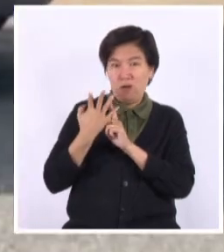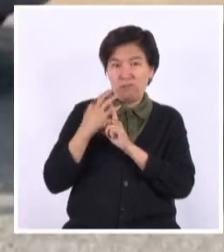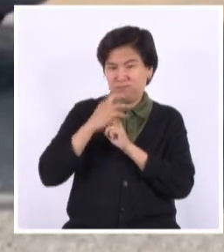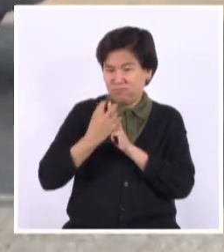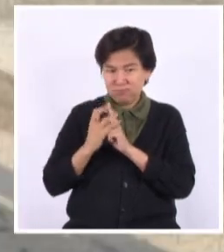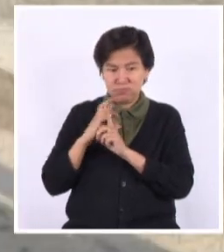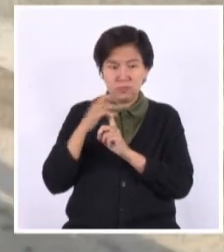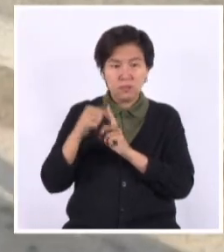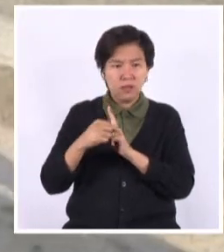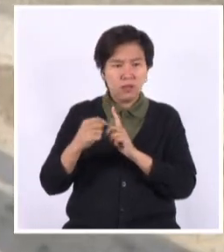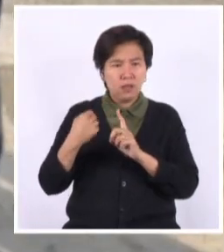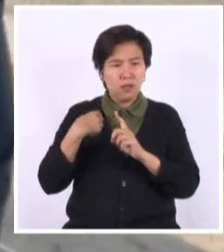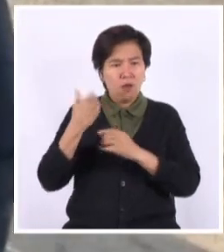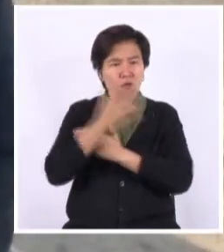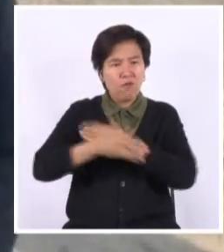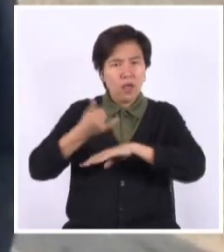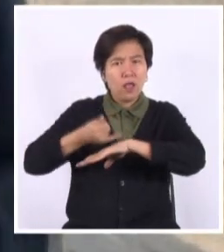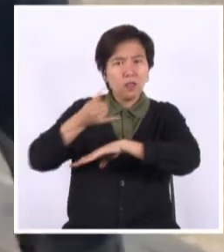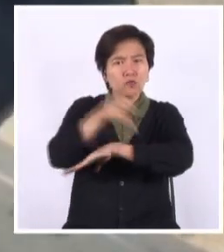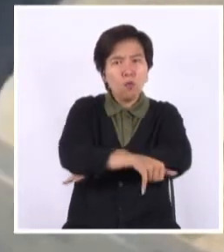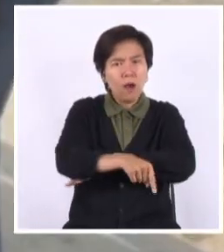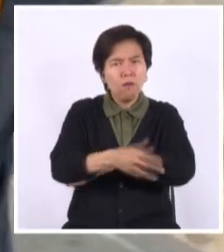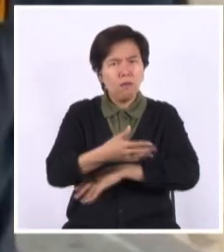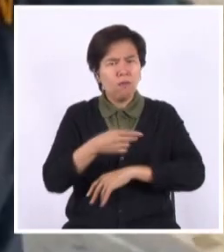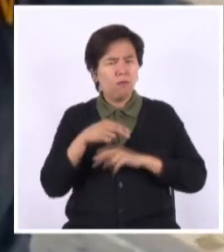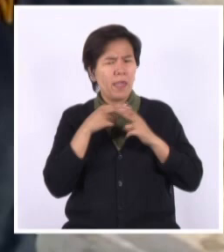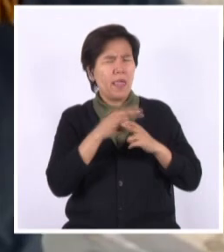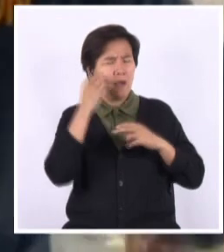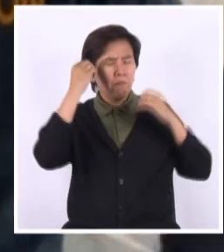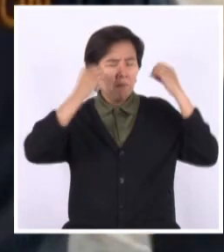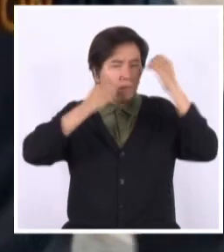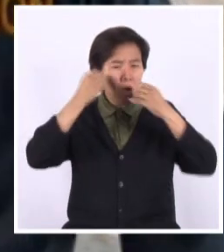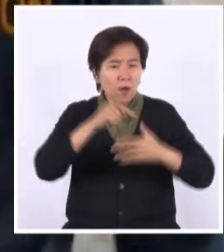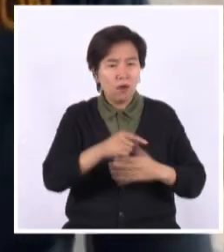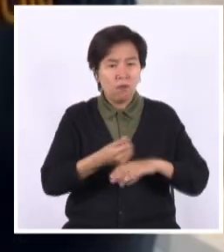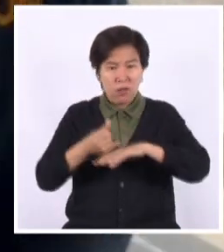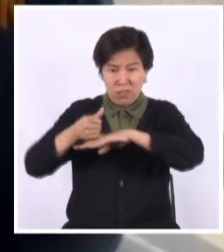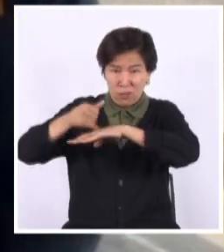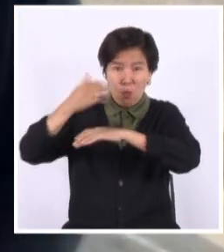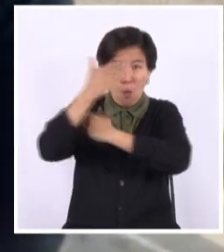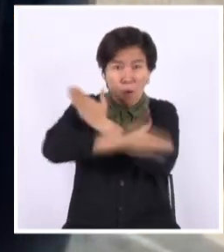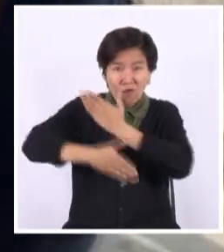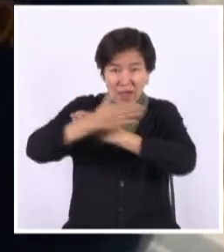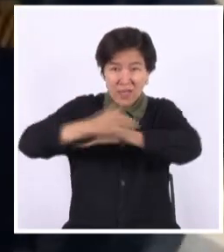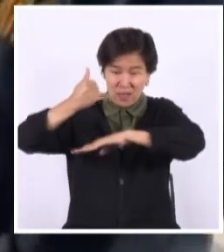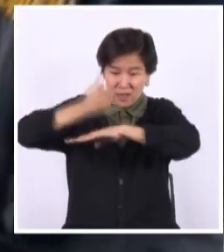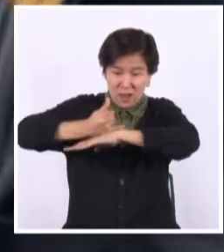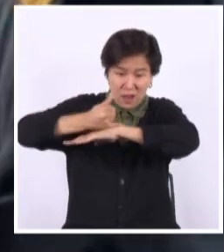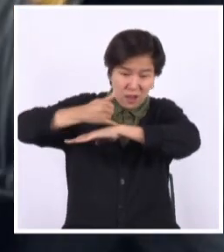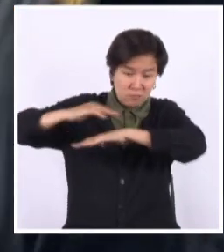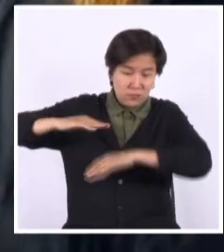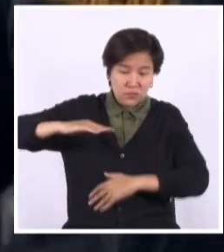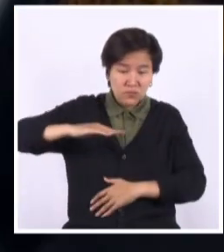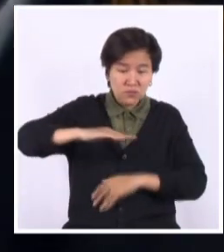ว่าพี่ก็เมาแล้วก็ตกรถไฟเองอ่ะแหละเล่นใหญ่หรือเปล่าสภาพที่เห็นนี่คือหัวแตกเลือดไหลอาไปหมดเลยค่ะ